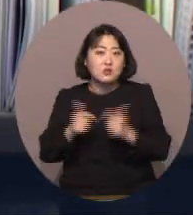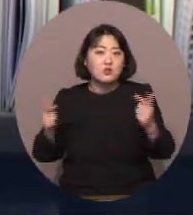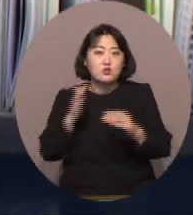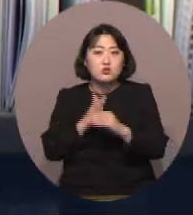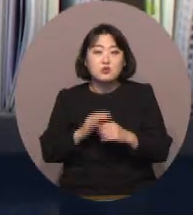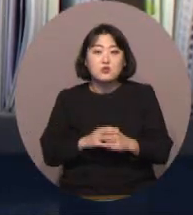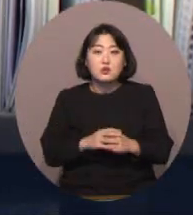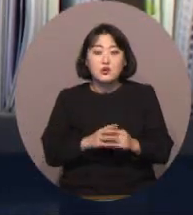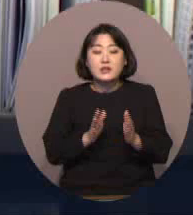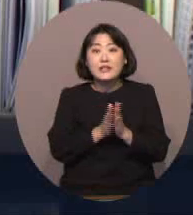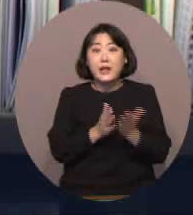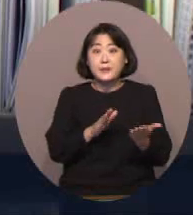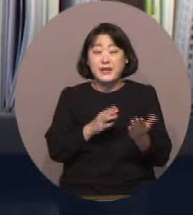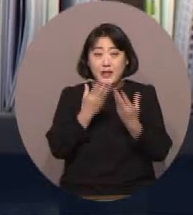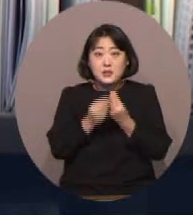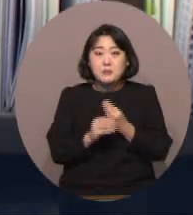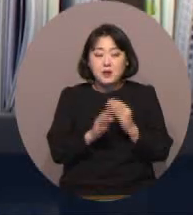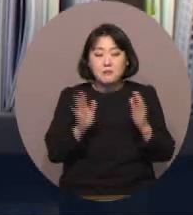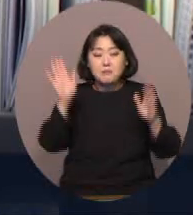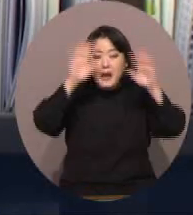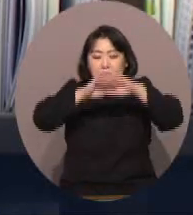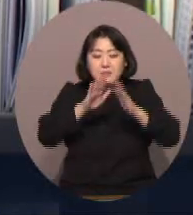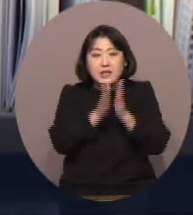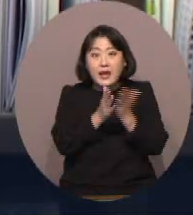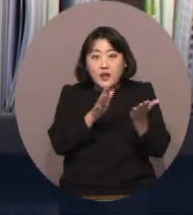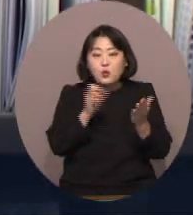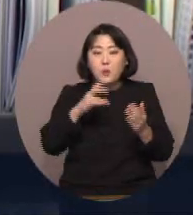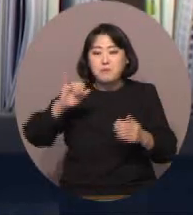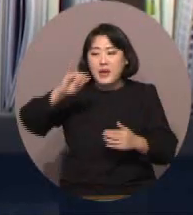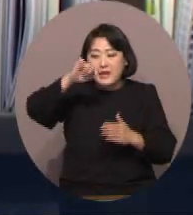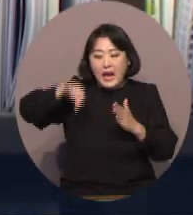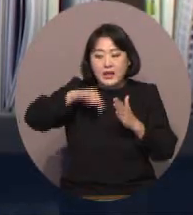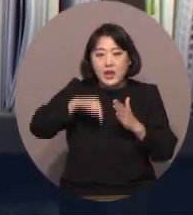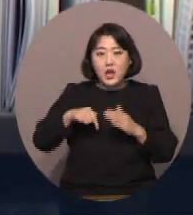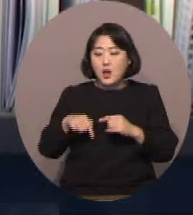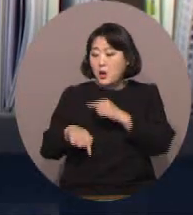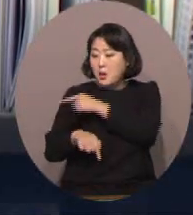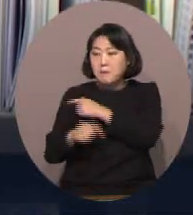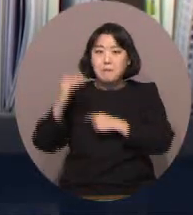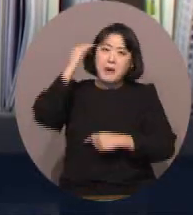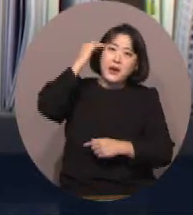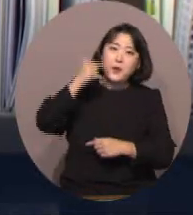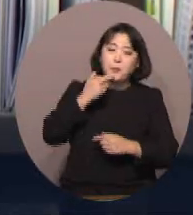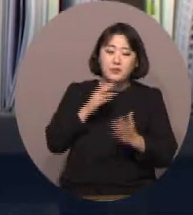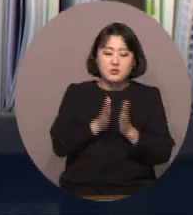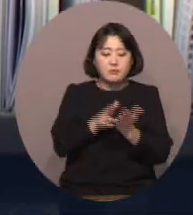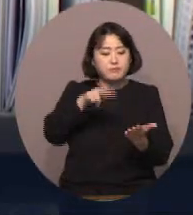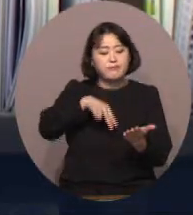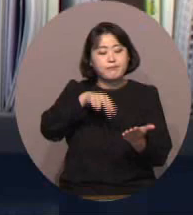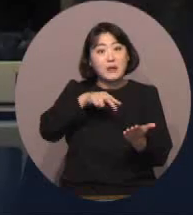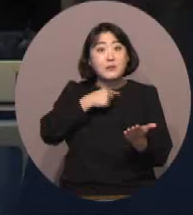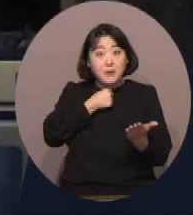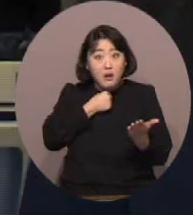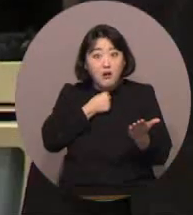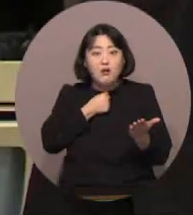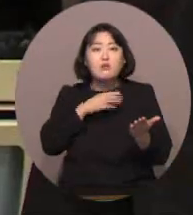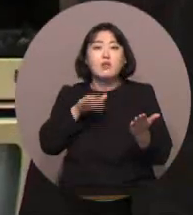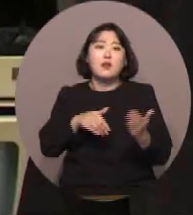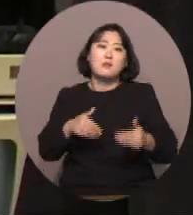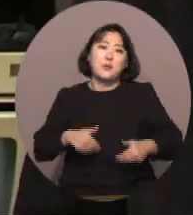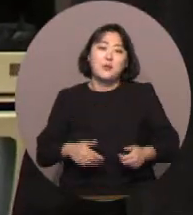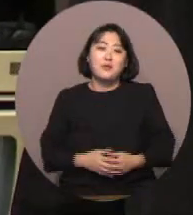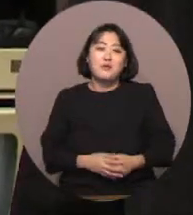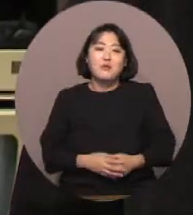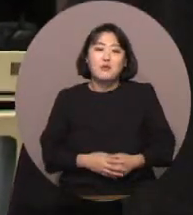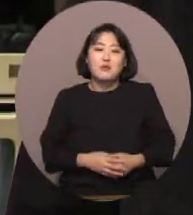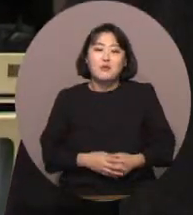들어서 책을 보고 싶을 때 밤에 또는 이제 비행기에서 옆 사람에게 방해되지 않게 무언가를 보고 싶을 때 이